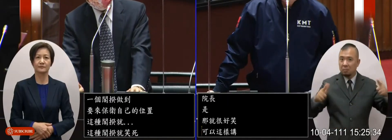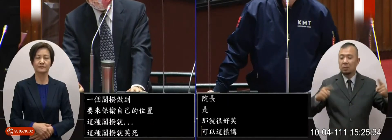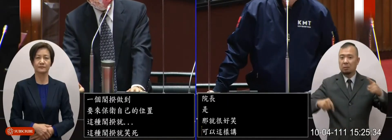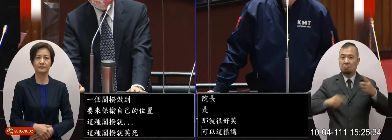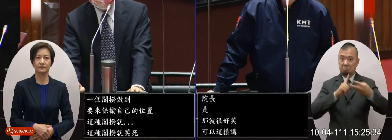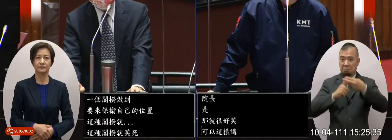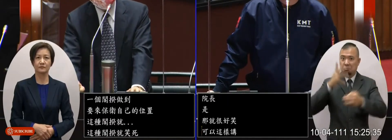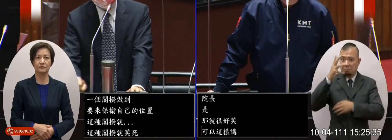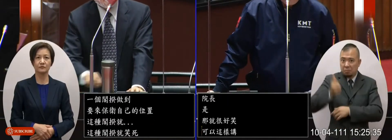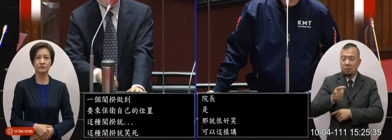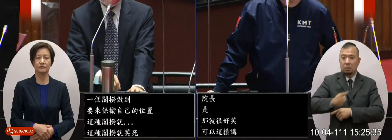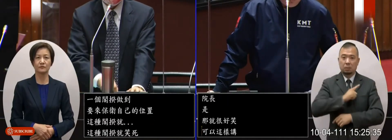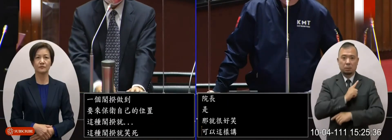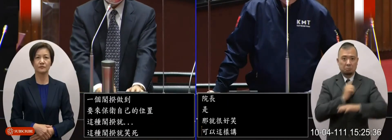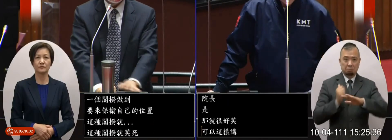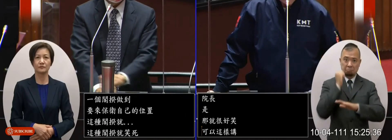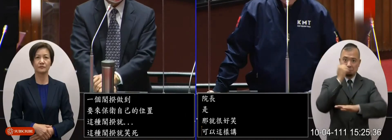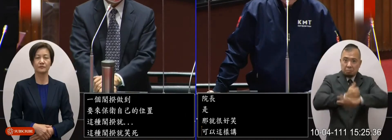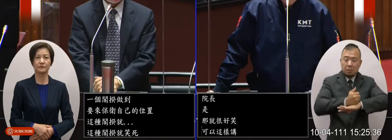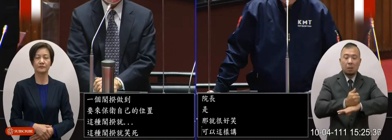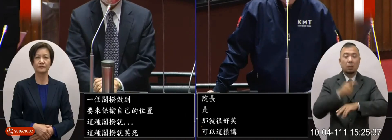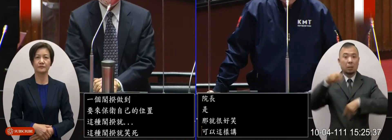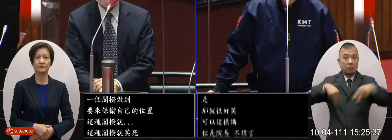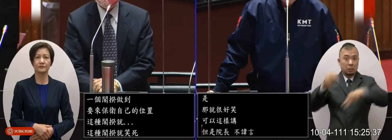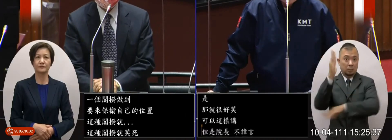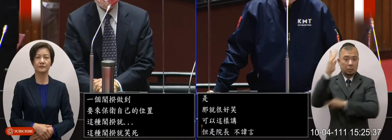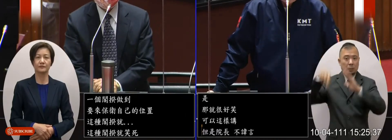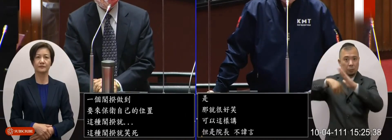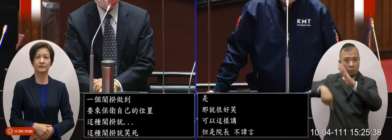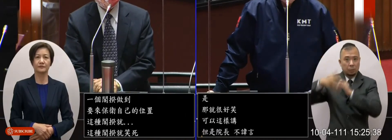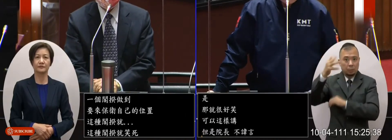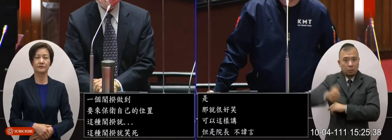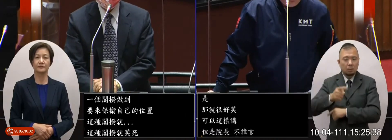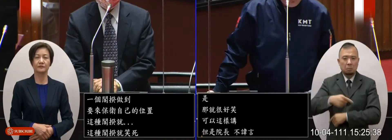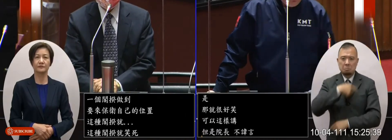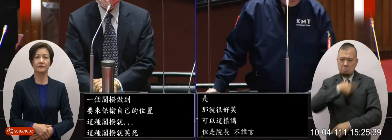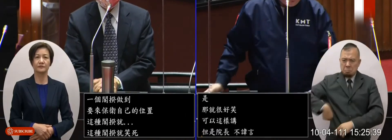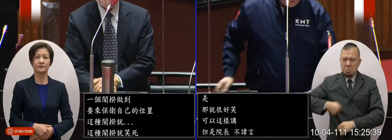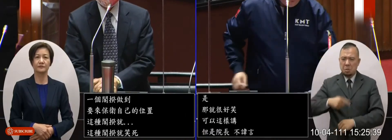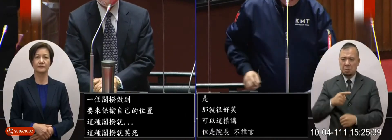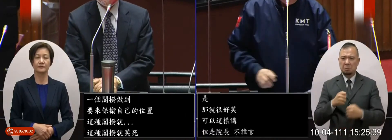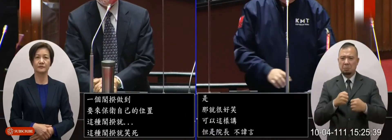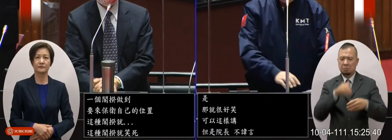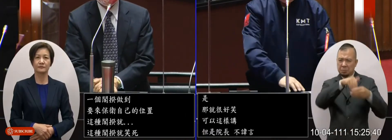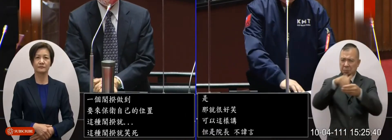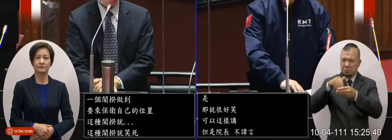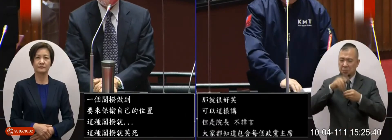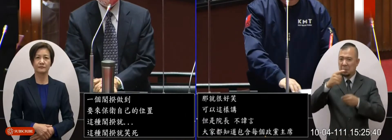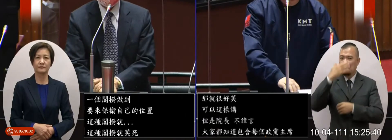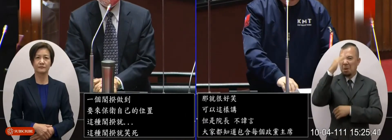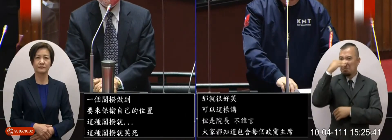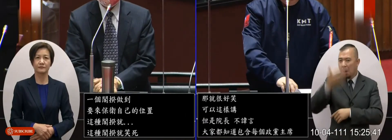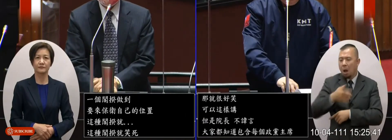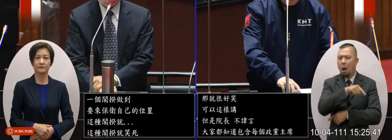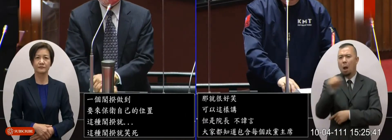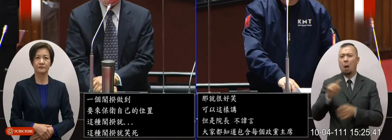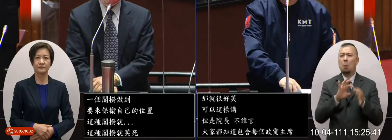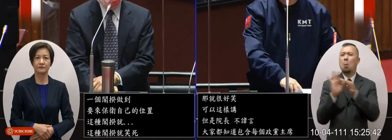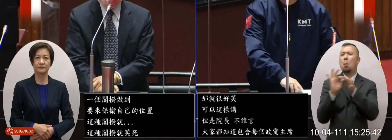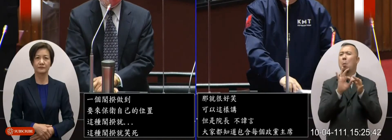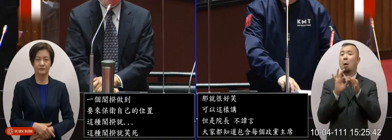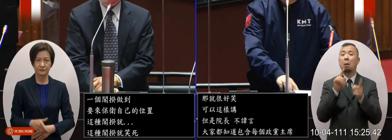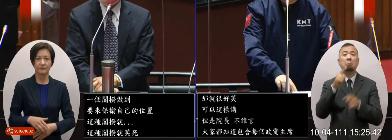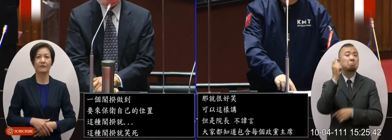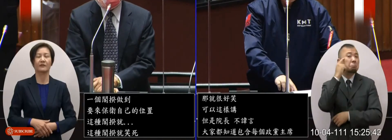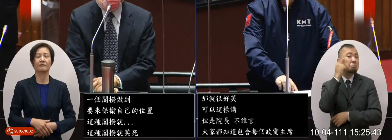时候的行政院长啊，都跟选举的成败有很大的关系。院长你不觉得吗？院长